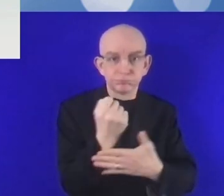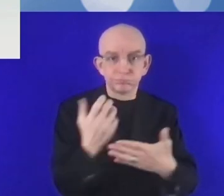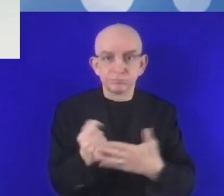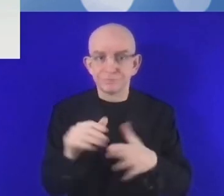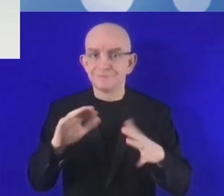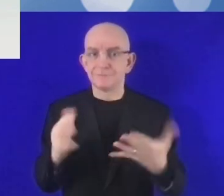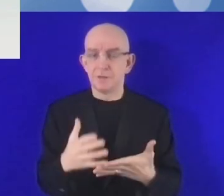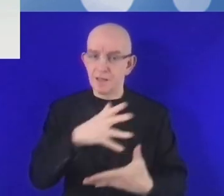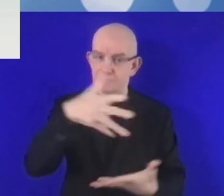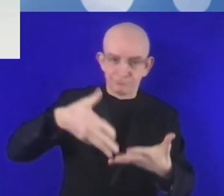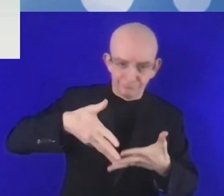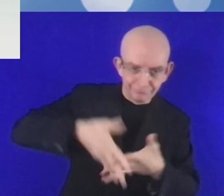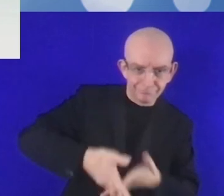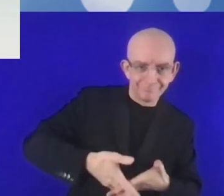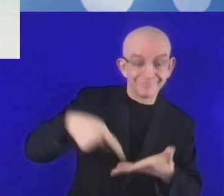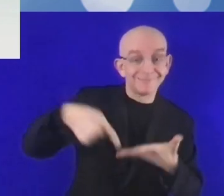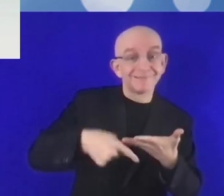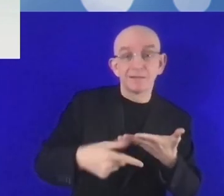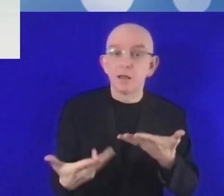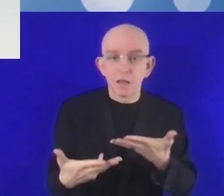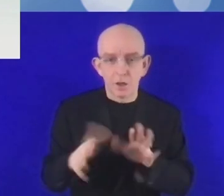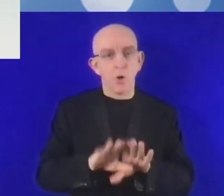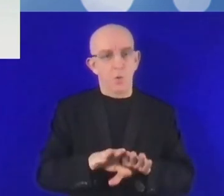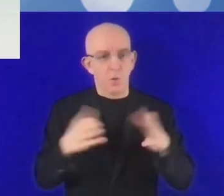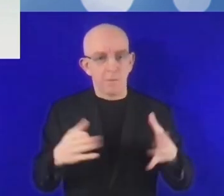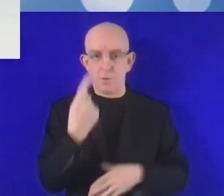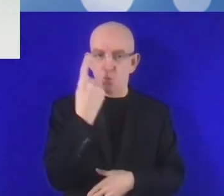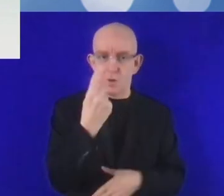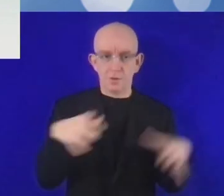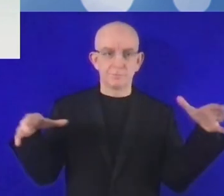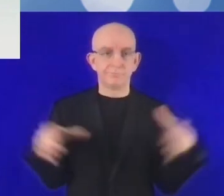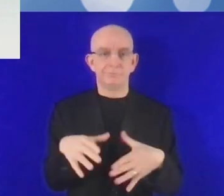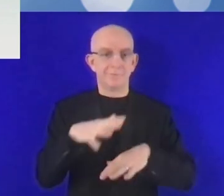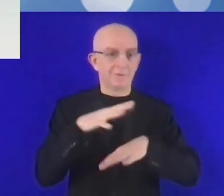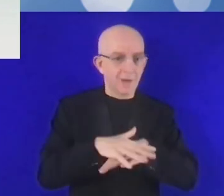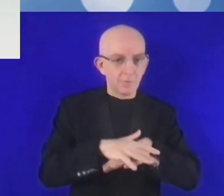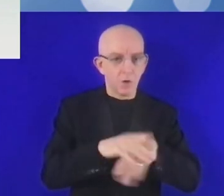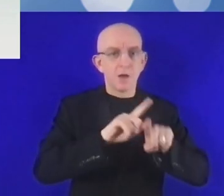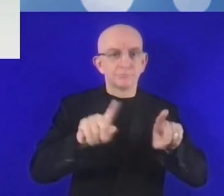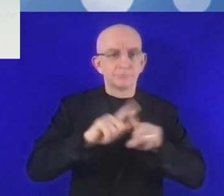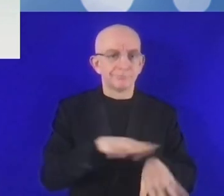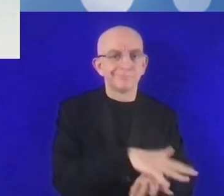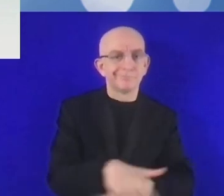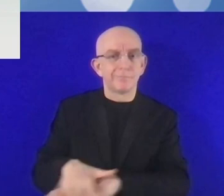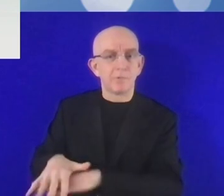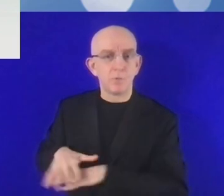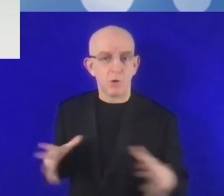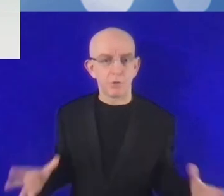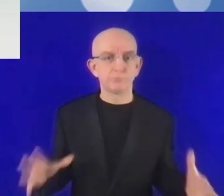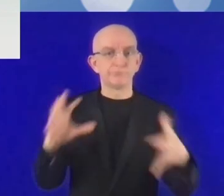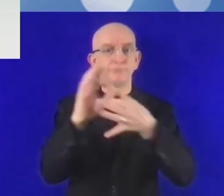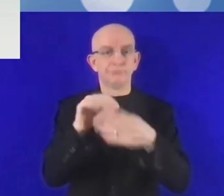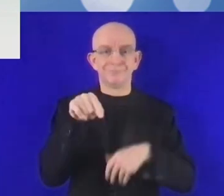интернета уходит своими корнями в сеть, которая должна быть открытой, однообразной, стабильной. Мы хотели